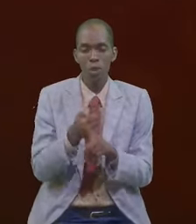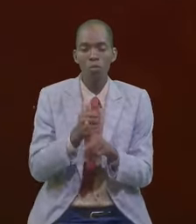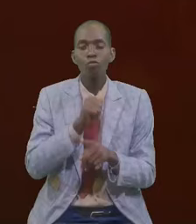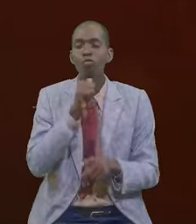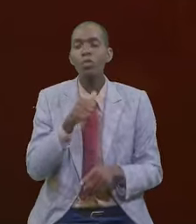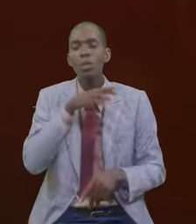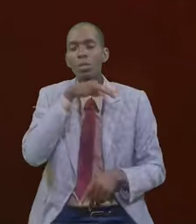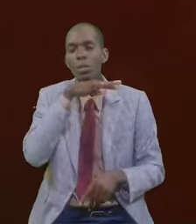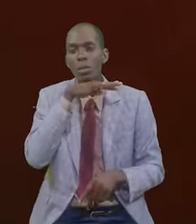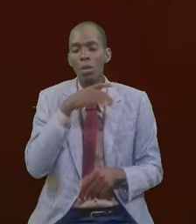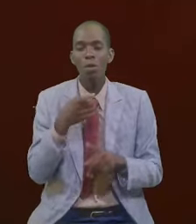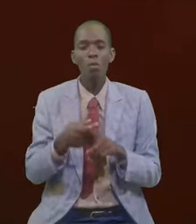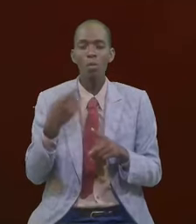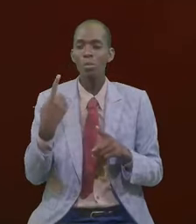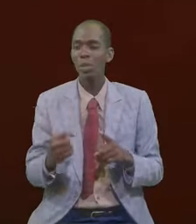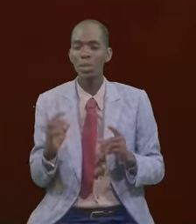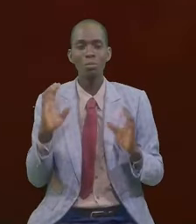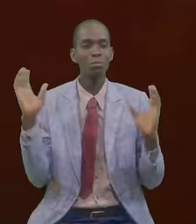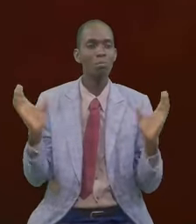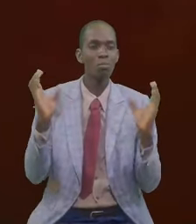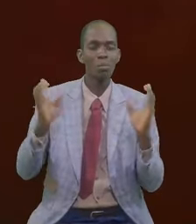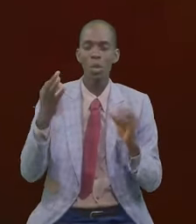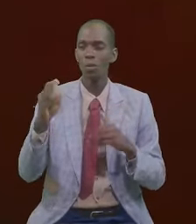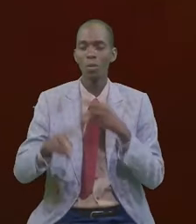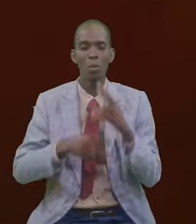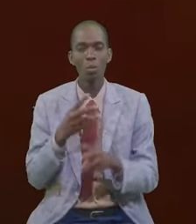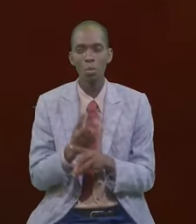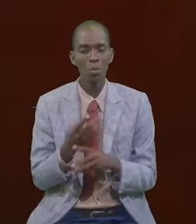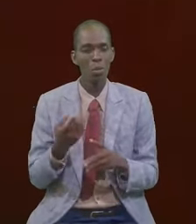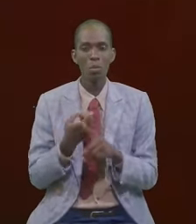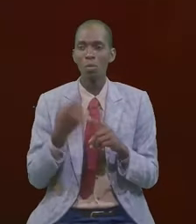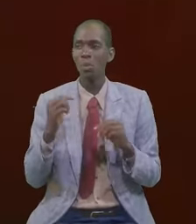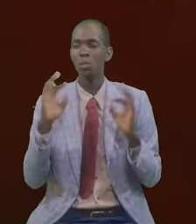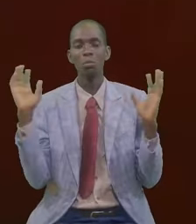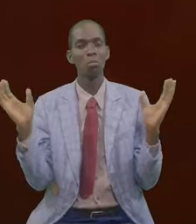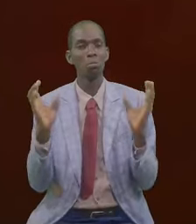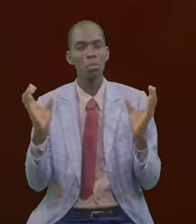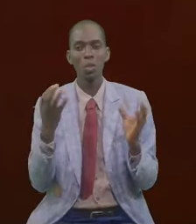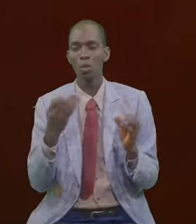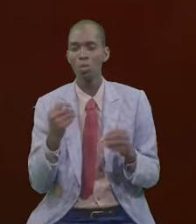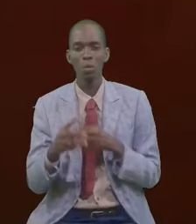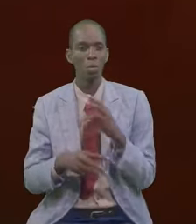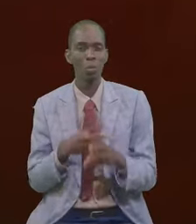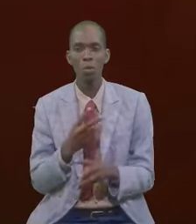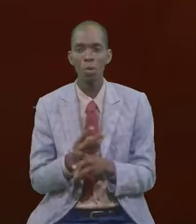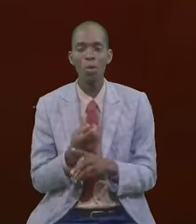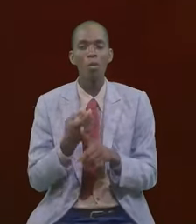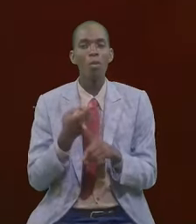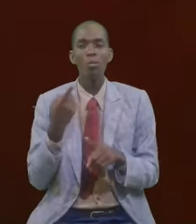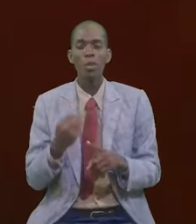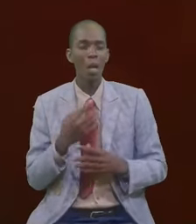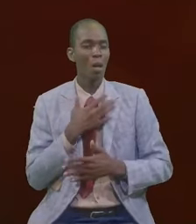des souillures du monde? Vous devez vous préserver des festivités, des festivals du monde,